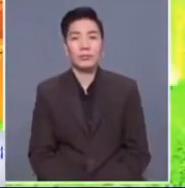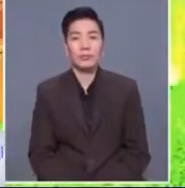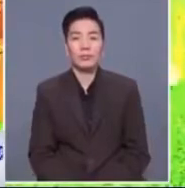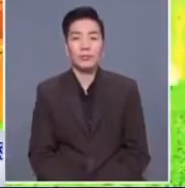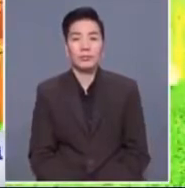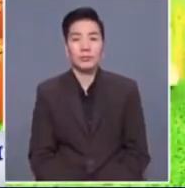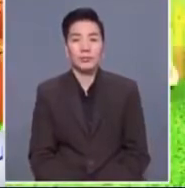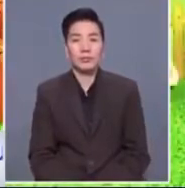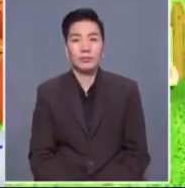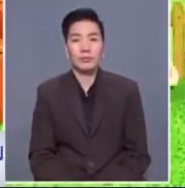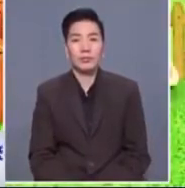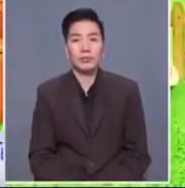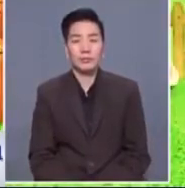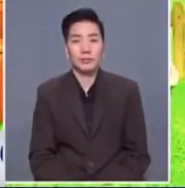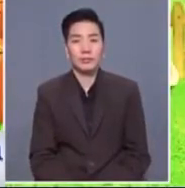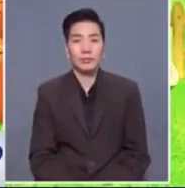จ